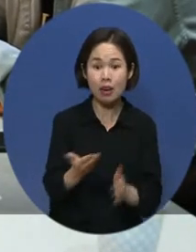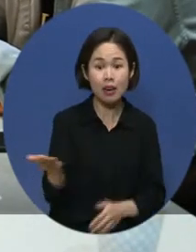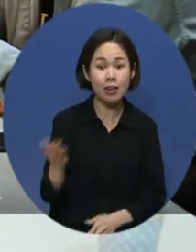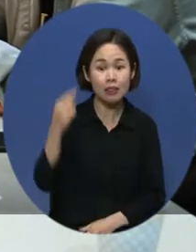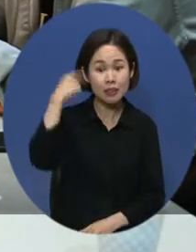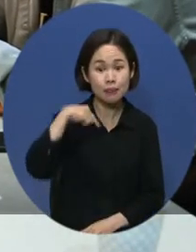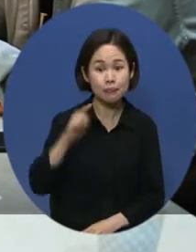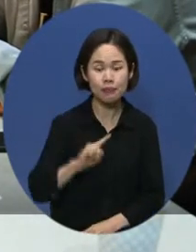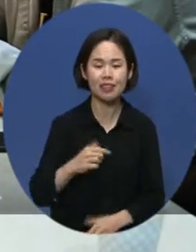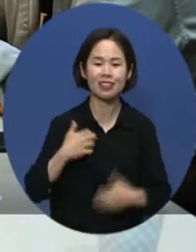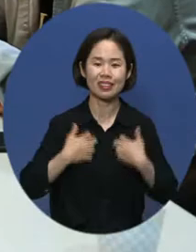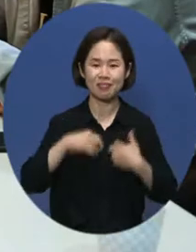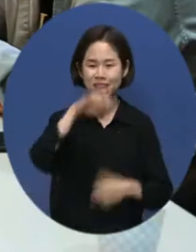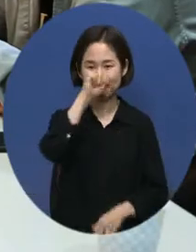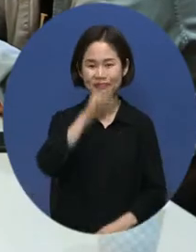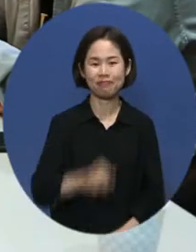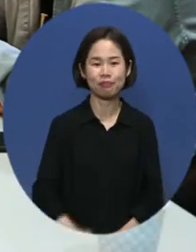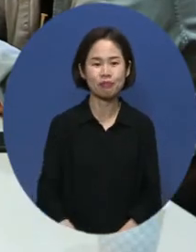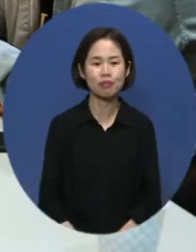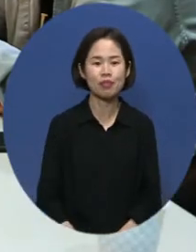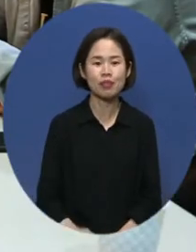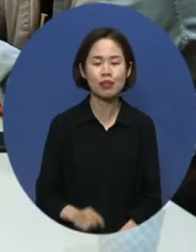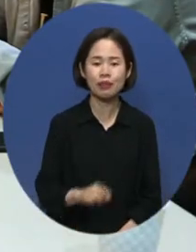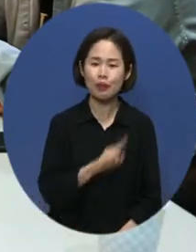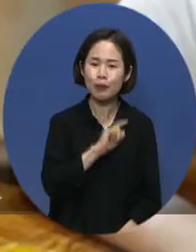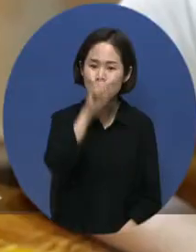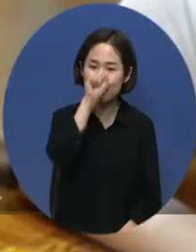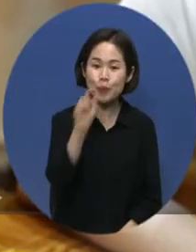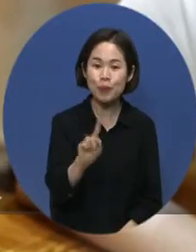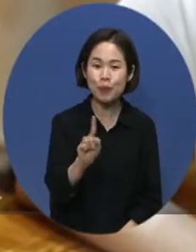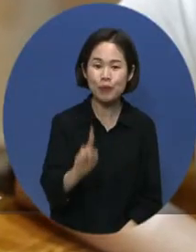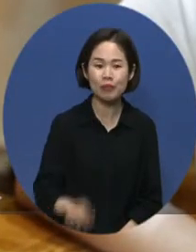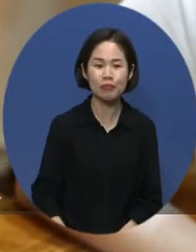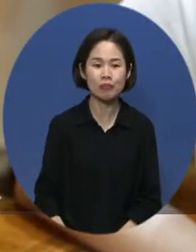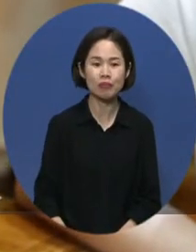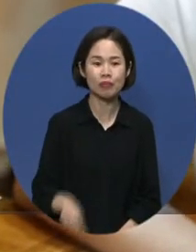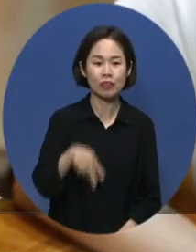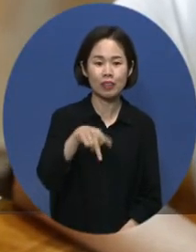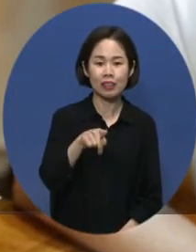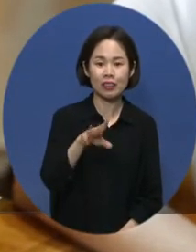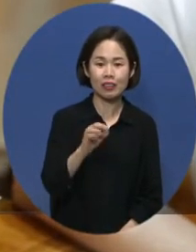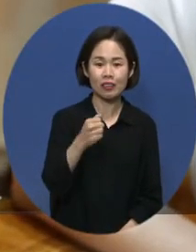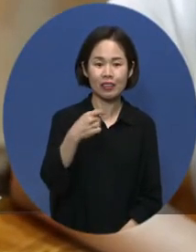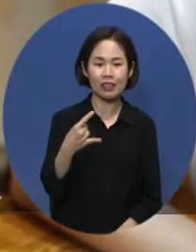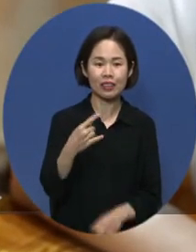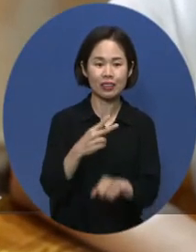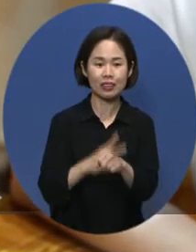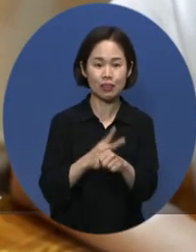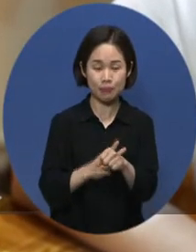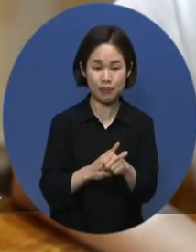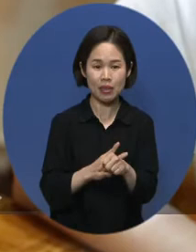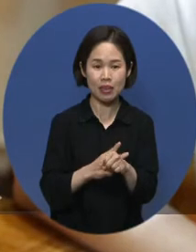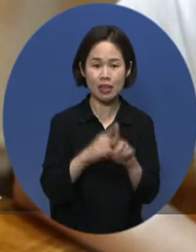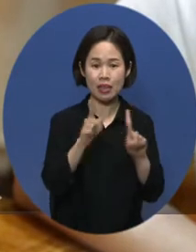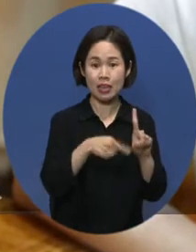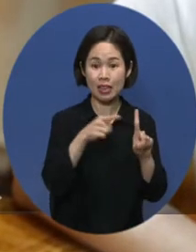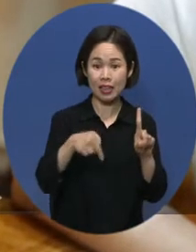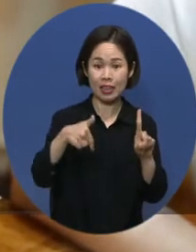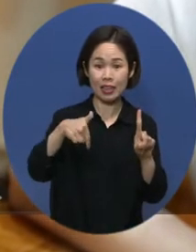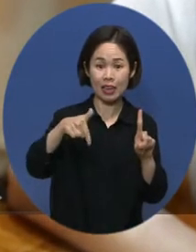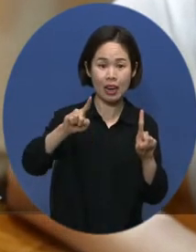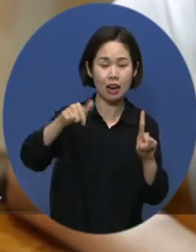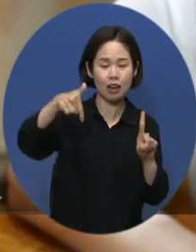재밌었어요. 어떤 부분이 제일 좋았어요? 성희 선생님이 그 설명한